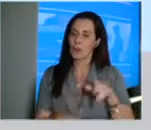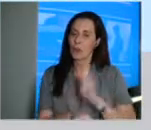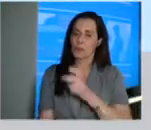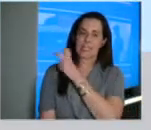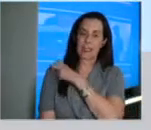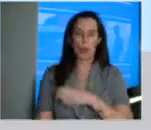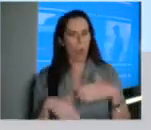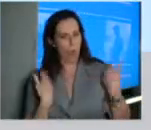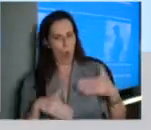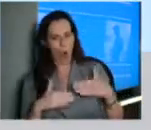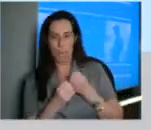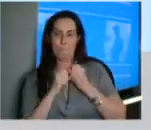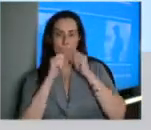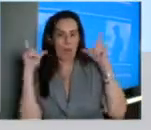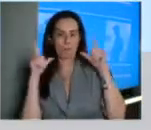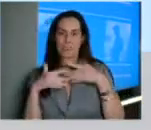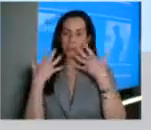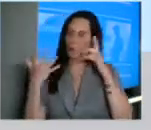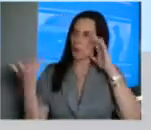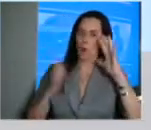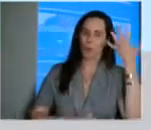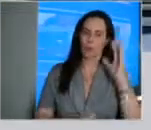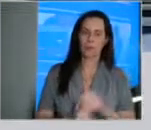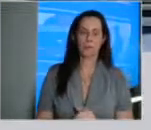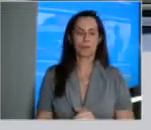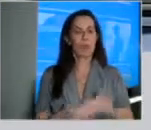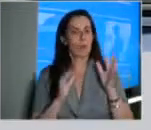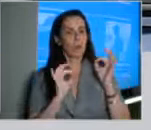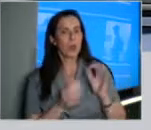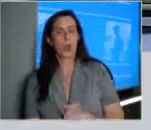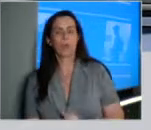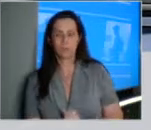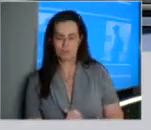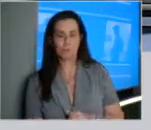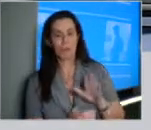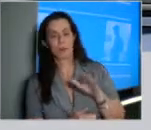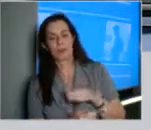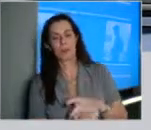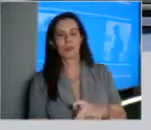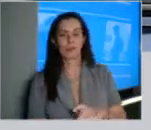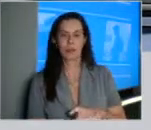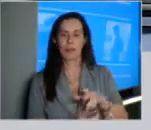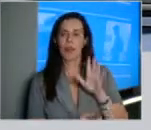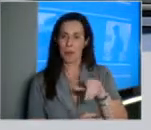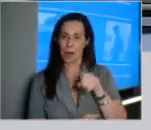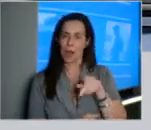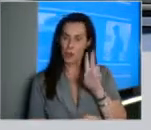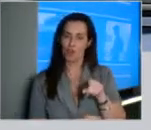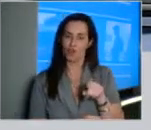קצינים. וואו, מדהים. וזה הסיפור מטורף לשמוע אותו. מאוד מיוחד. נועם, גם לך, סליחה, תמיר, גם לך